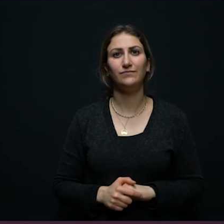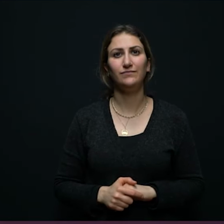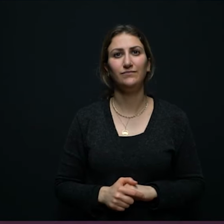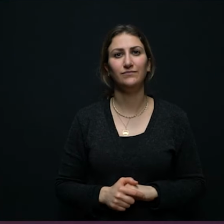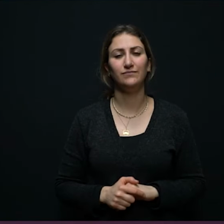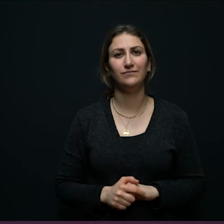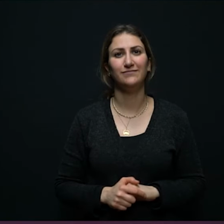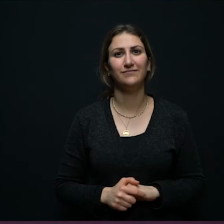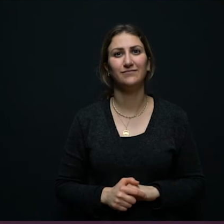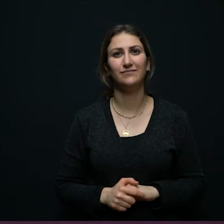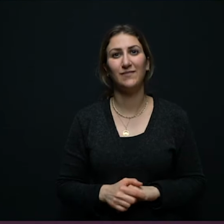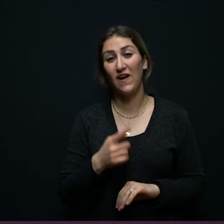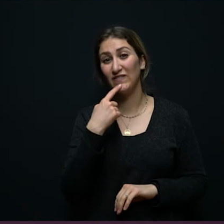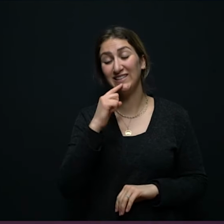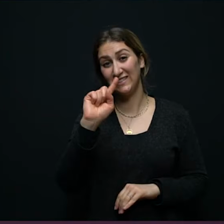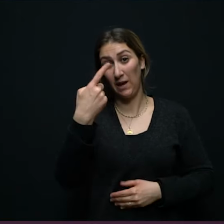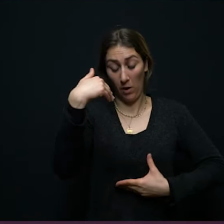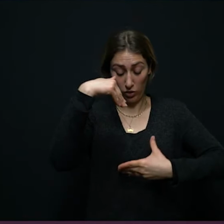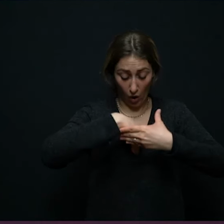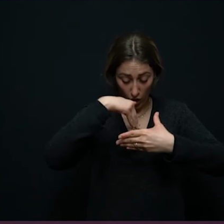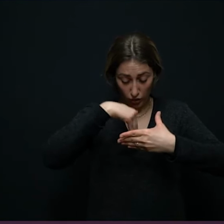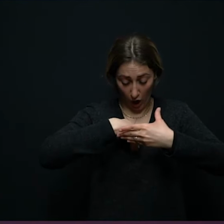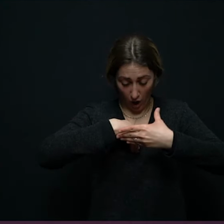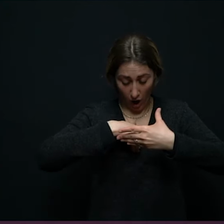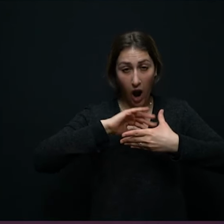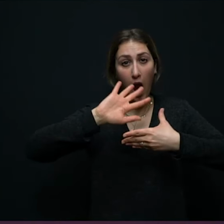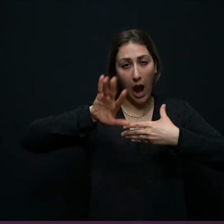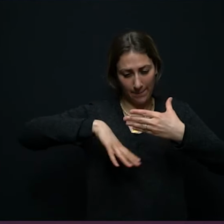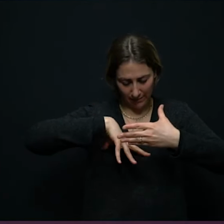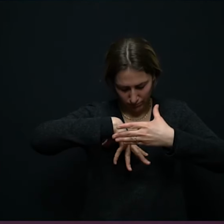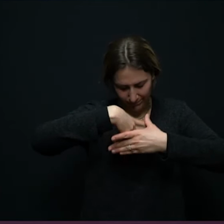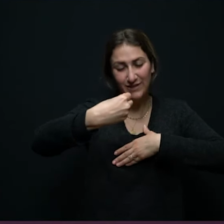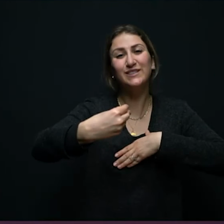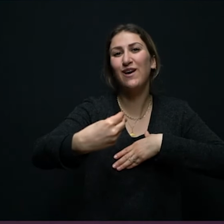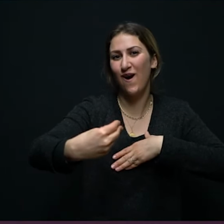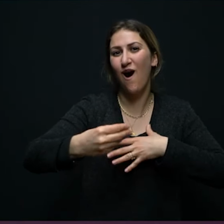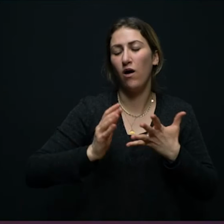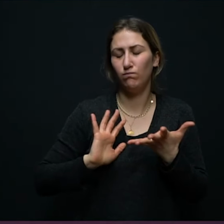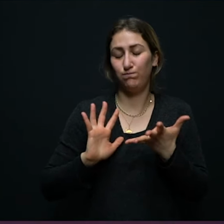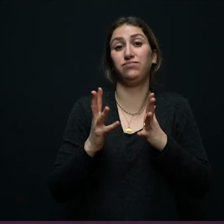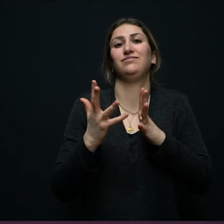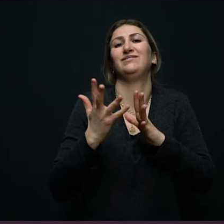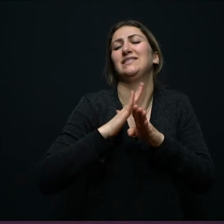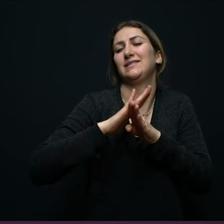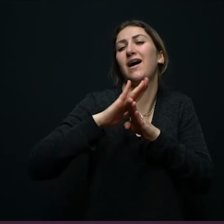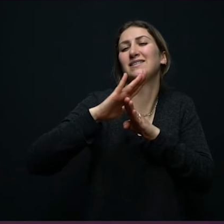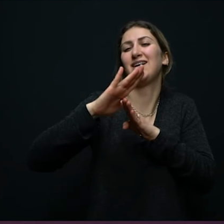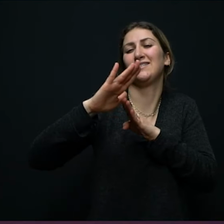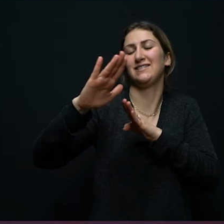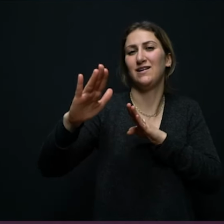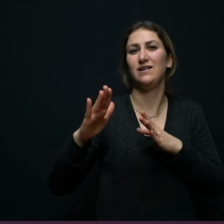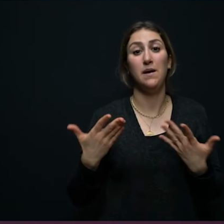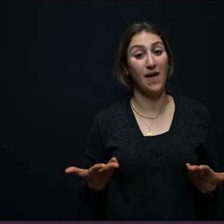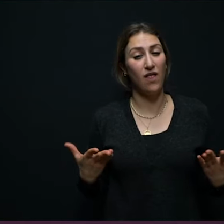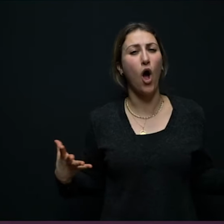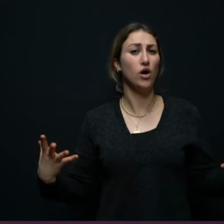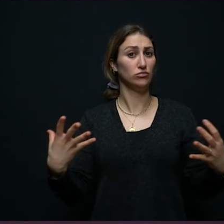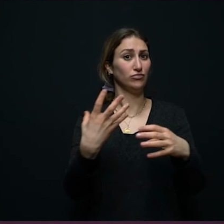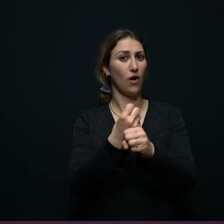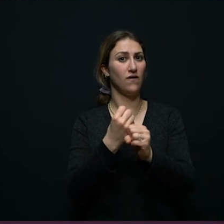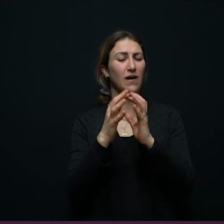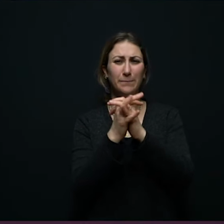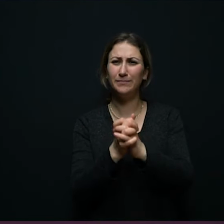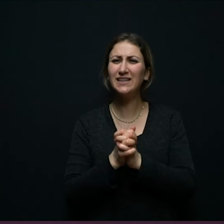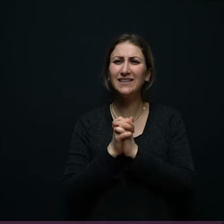hot de l'intérieur vers l'extérieur on va prier ensemble fraser et vous allez devoir répondre ce